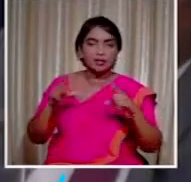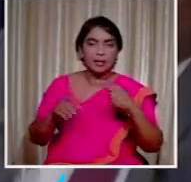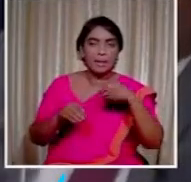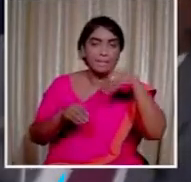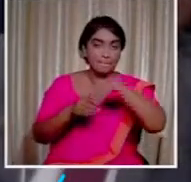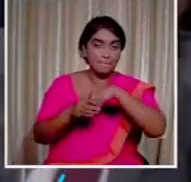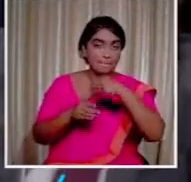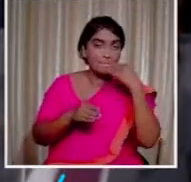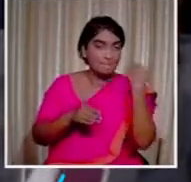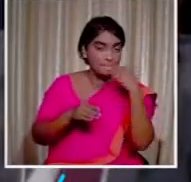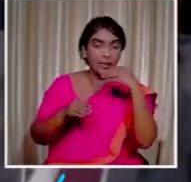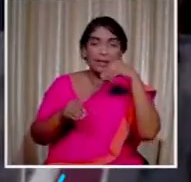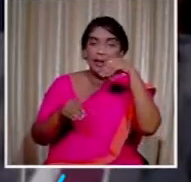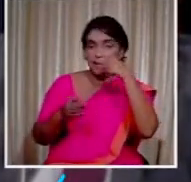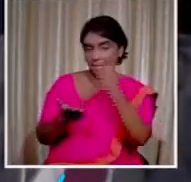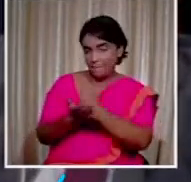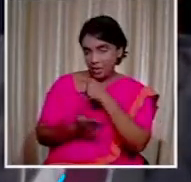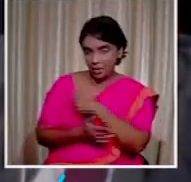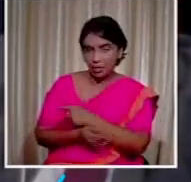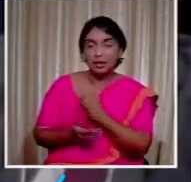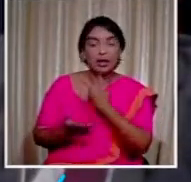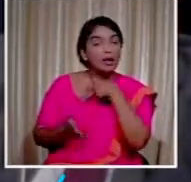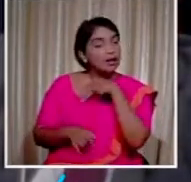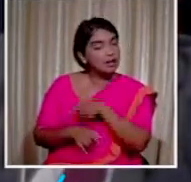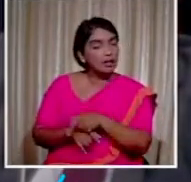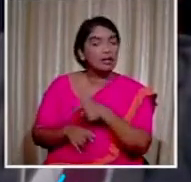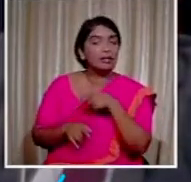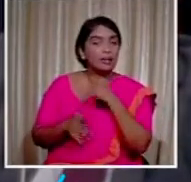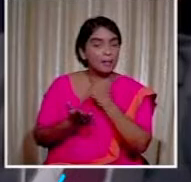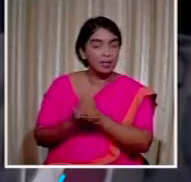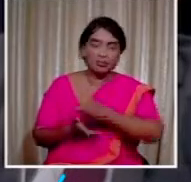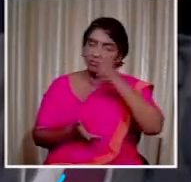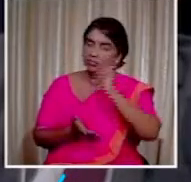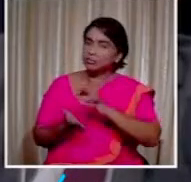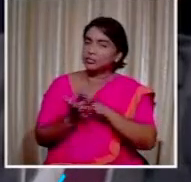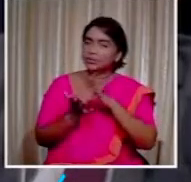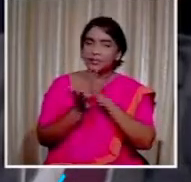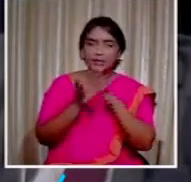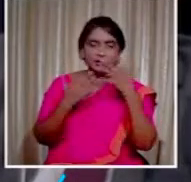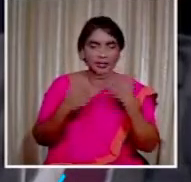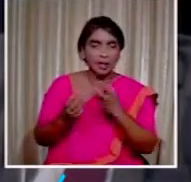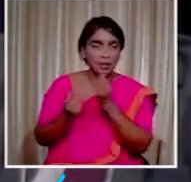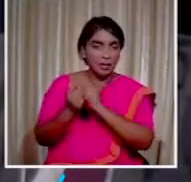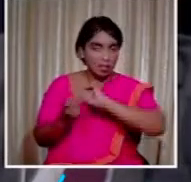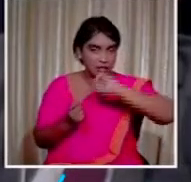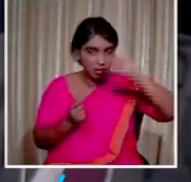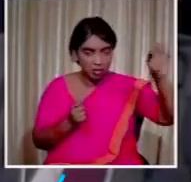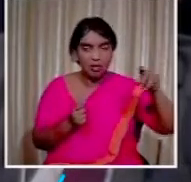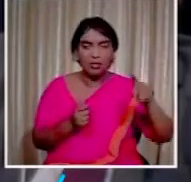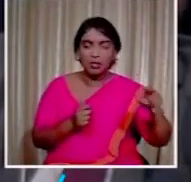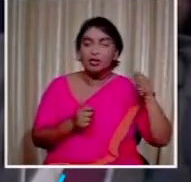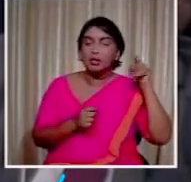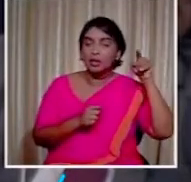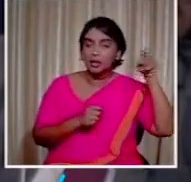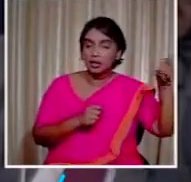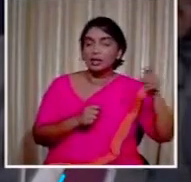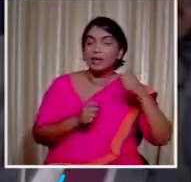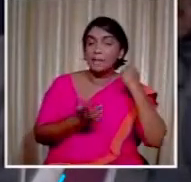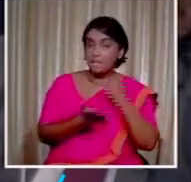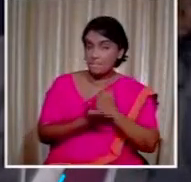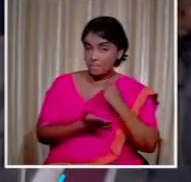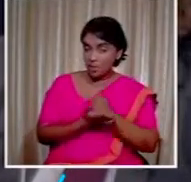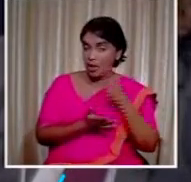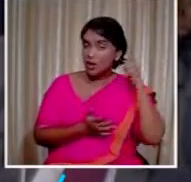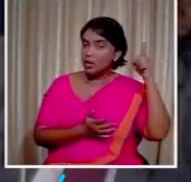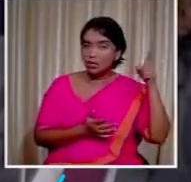බැංකුවේ මහජන බැංකුවේ නයවර ලිපියක් මාර්ගෙන් අපි ඒක තහවුරු කරාට පස්සේ තැන්පත් කිරීම සඳහා ස්ටෑන්ඩඩ් චාටර්ඩ් බැංකුව තමයි